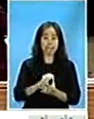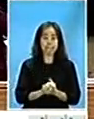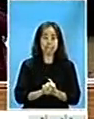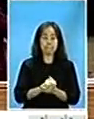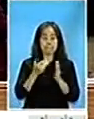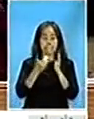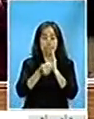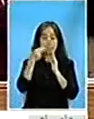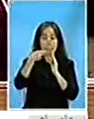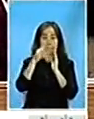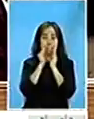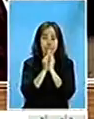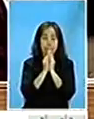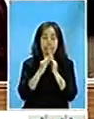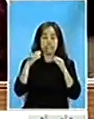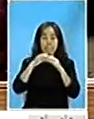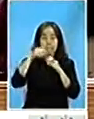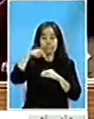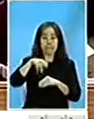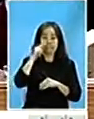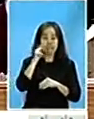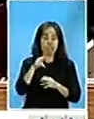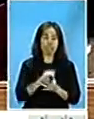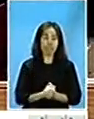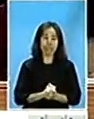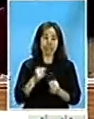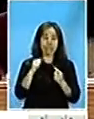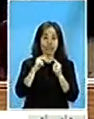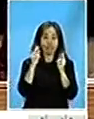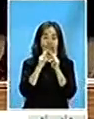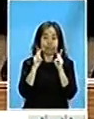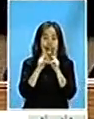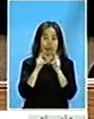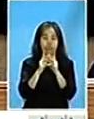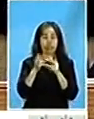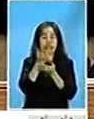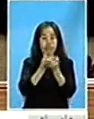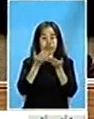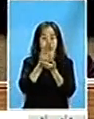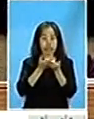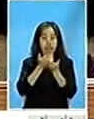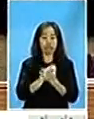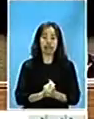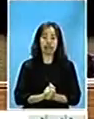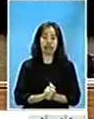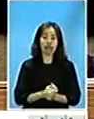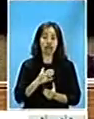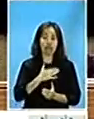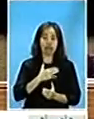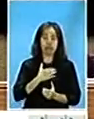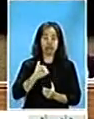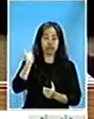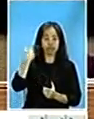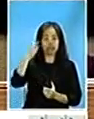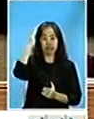องบัวลำภูพรรคเพื่อไทยในฐานะกรรมาธิการผู้สงวนคำแปลท่านประธานครับผมสงวนคำแปล